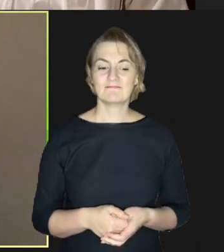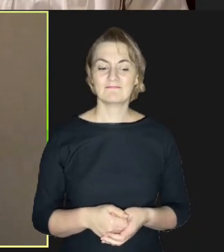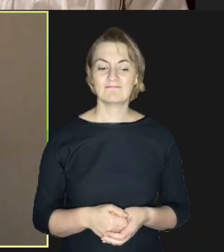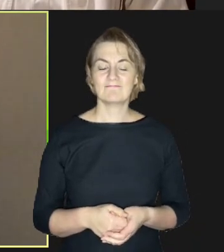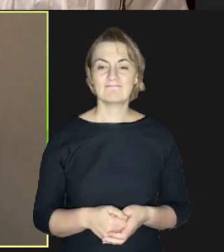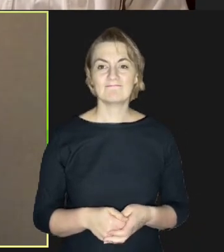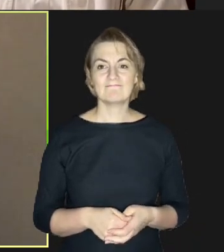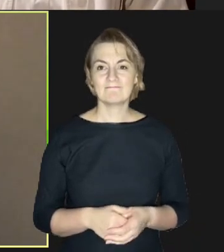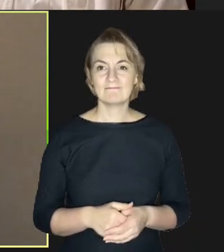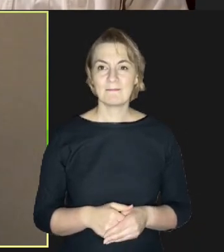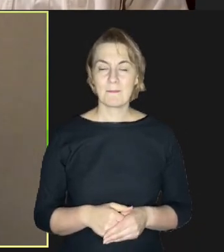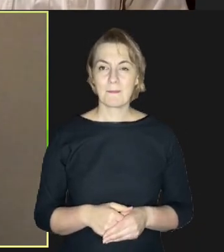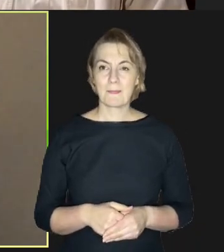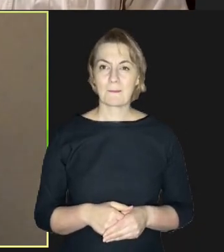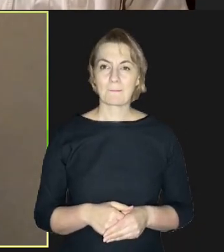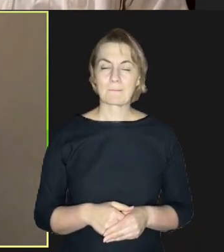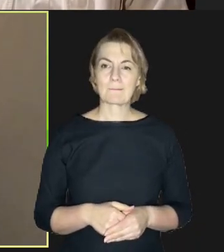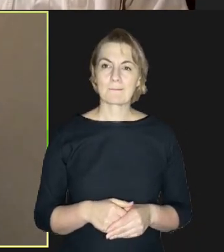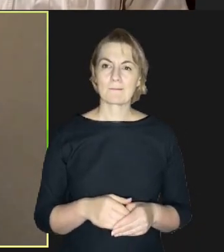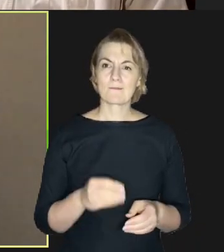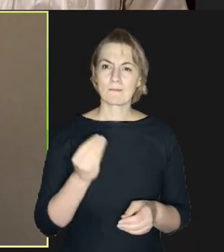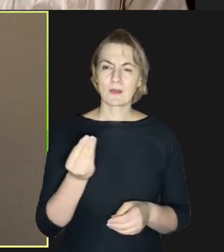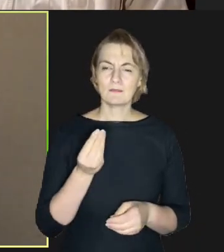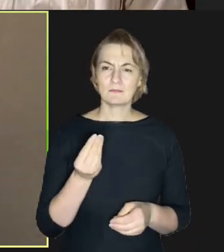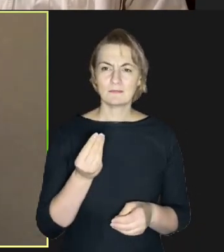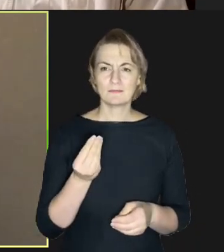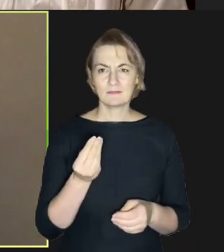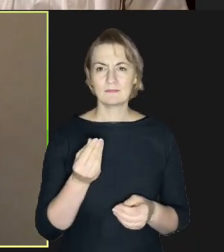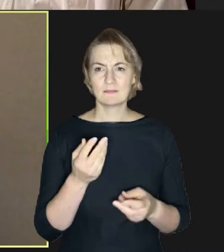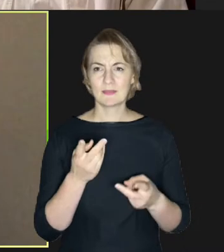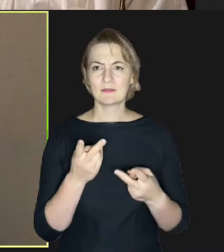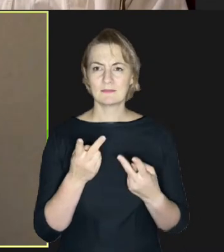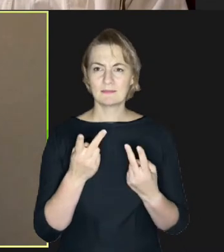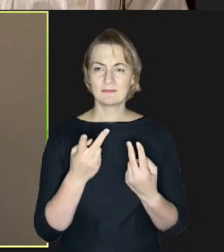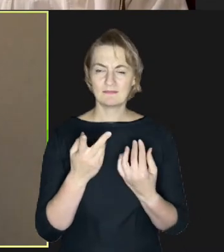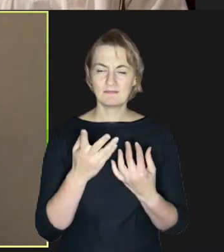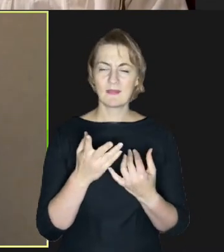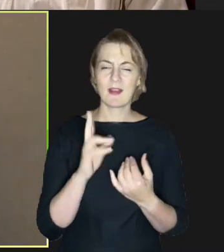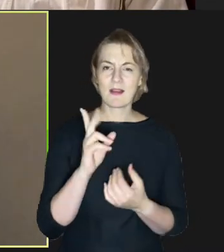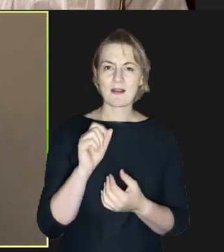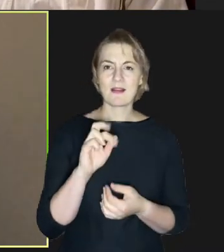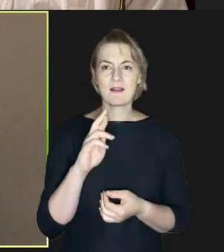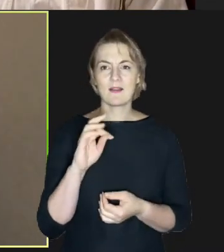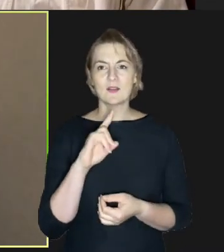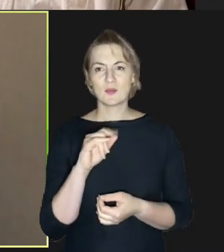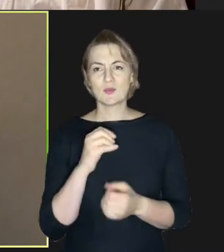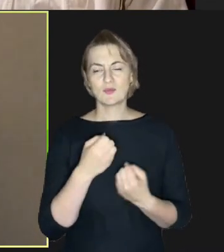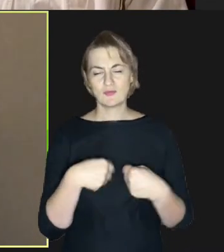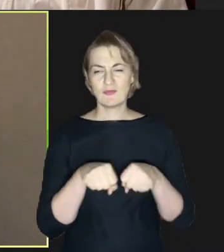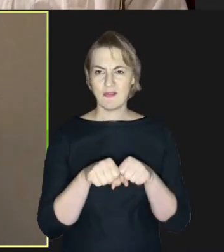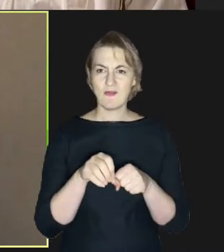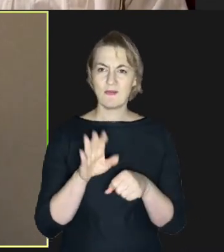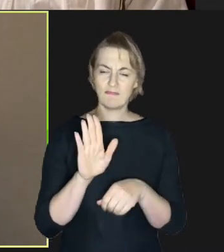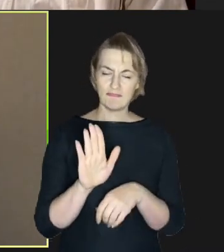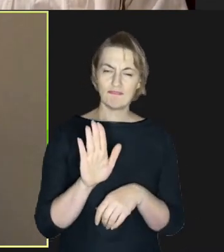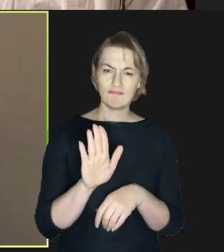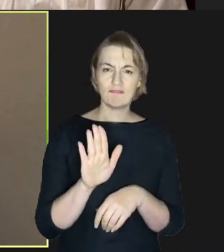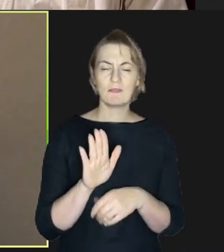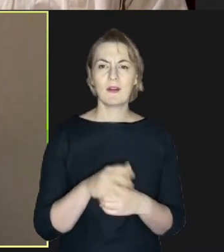Ale jest jeszcze tak, żeby oddać sprawiedliwość Kartezjuszowi, ja ciągle przy każdej okazji to powtarzam,